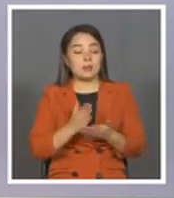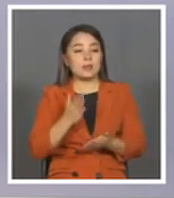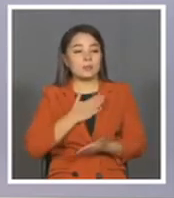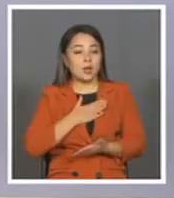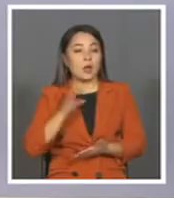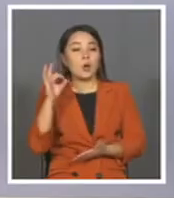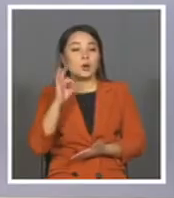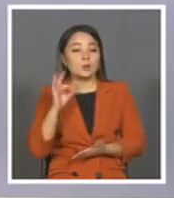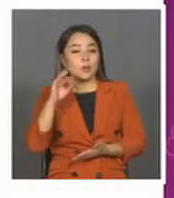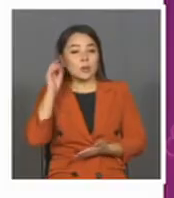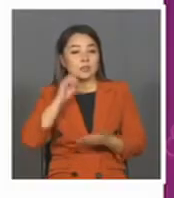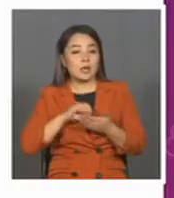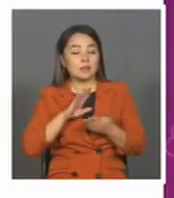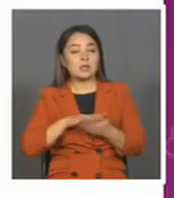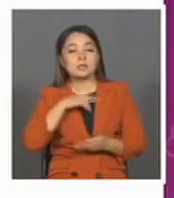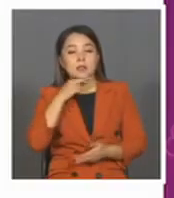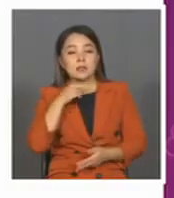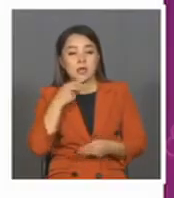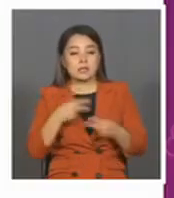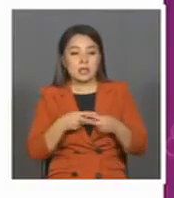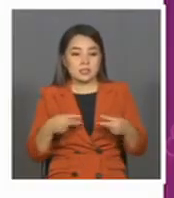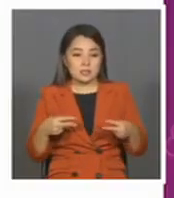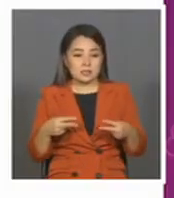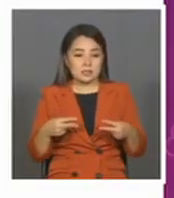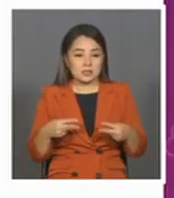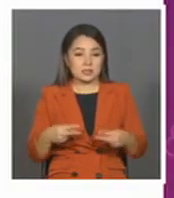нөл санымен салыстырыңыздар.